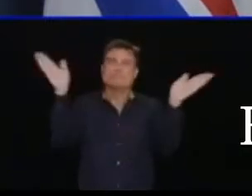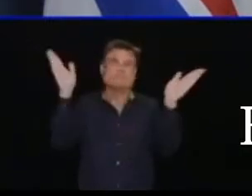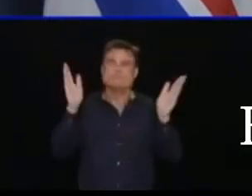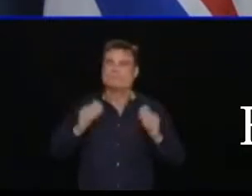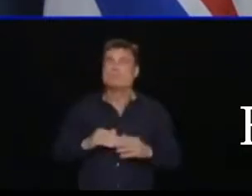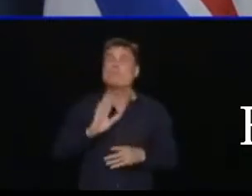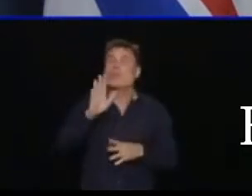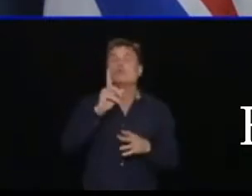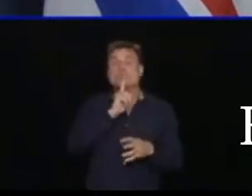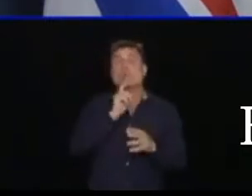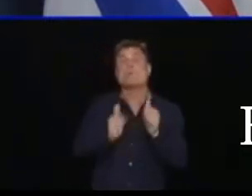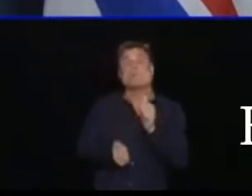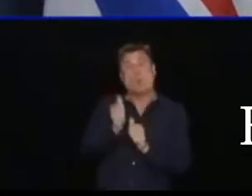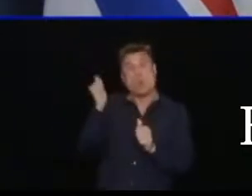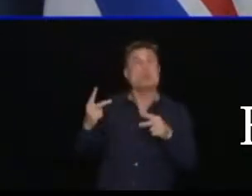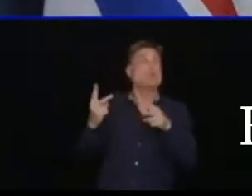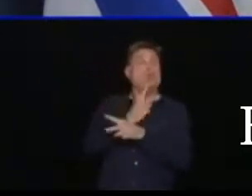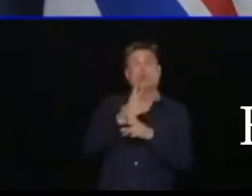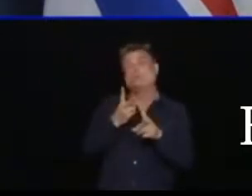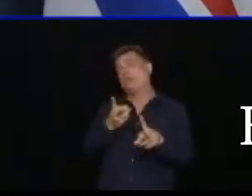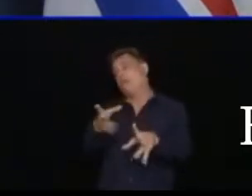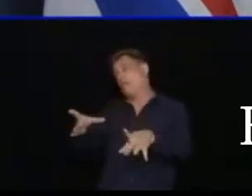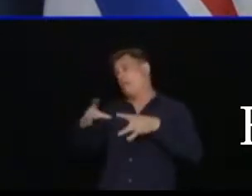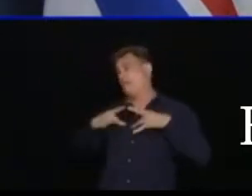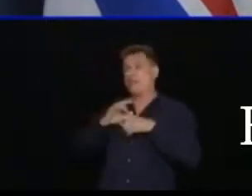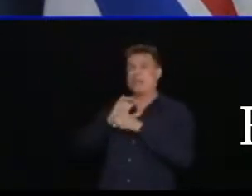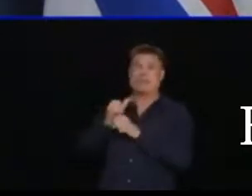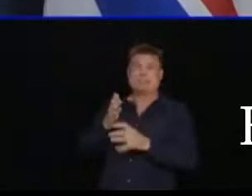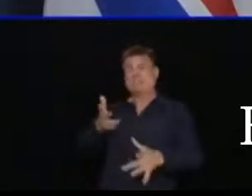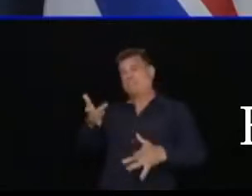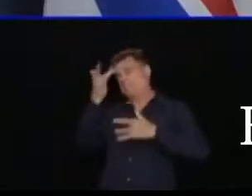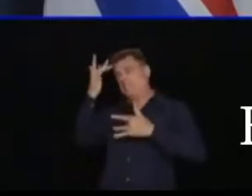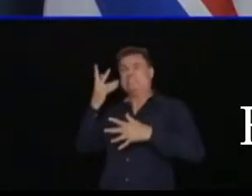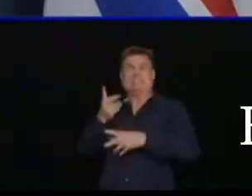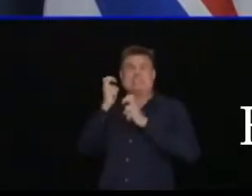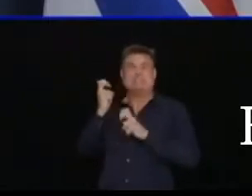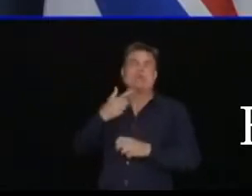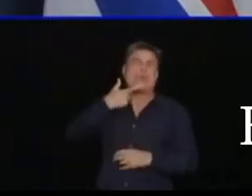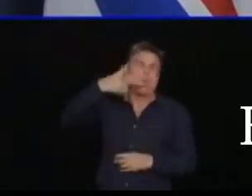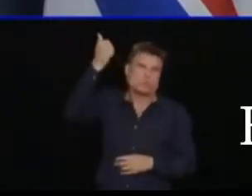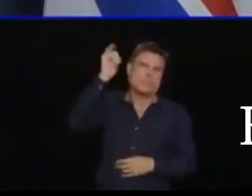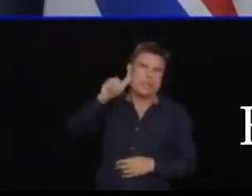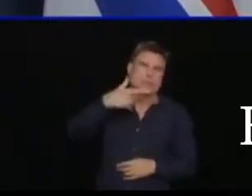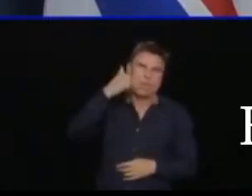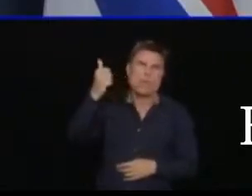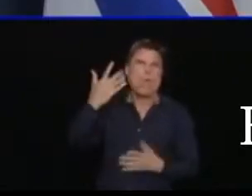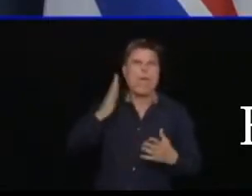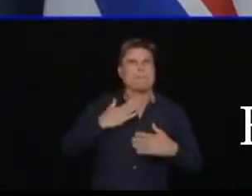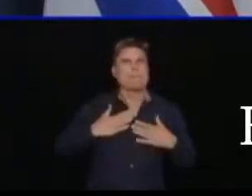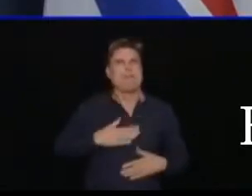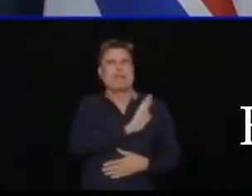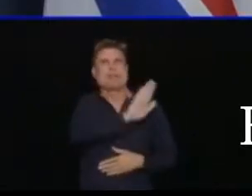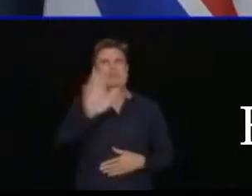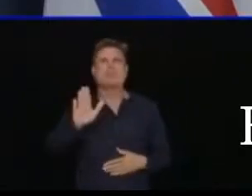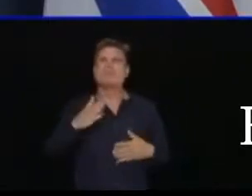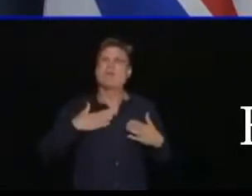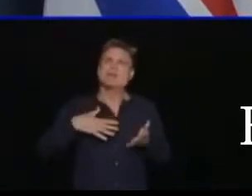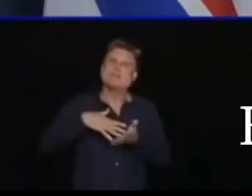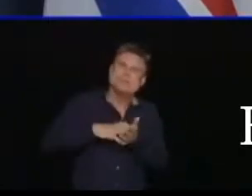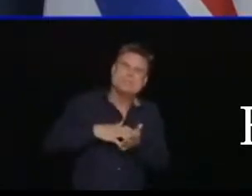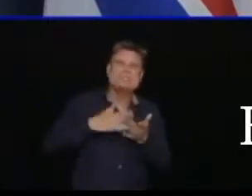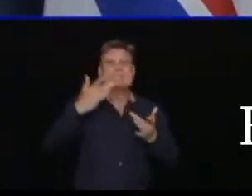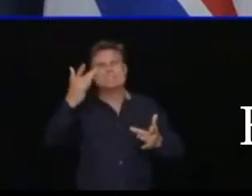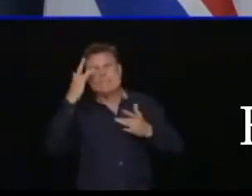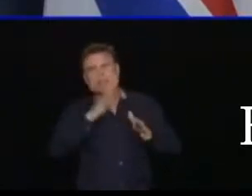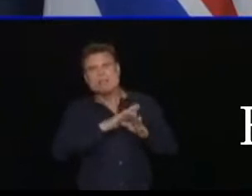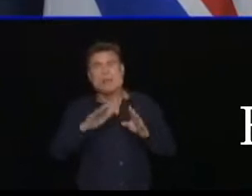的这个数据分析那么持续的长期的老年人长期病对他们造